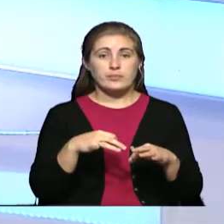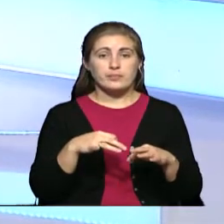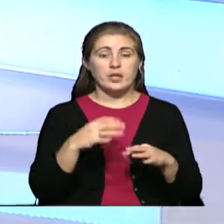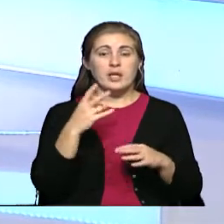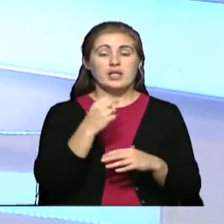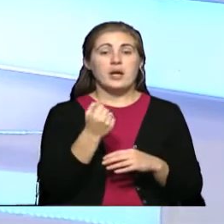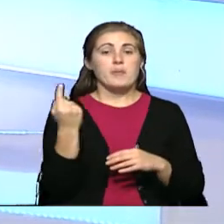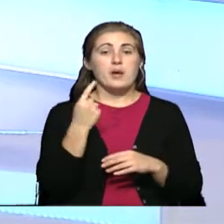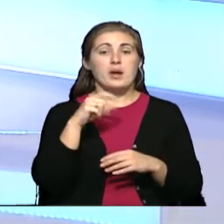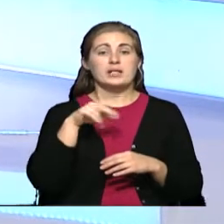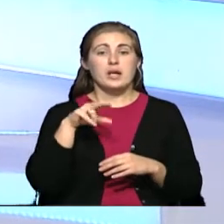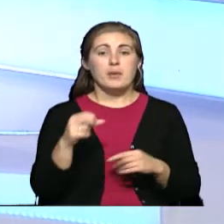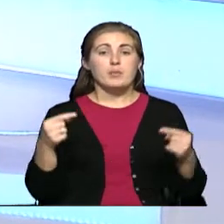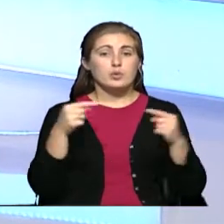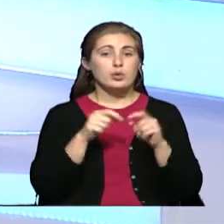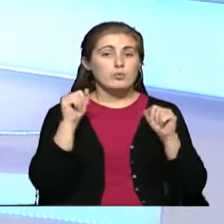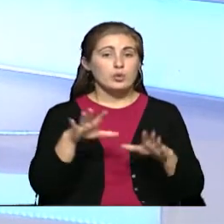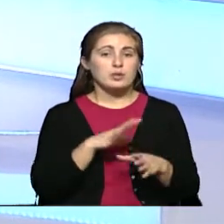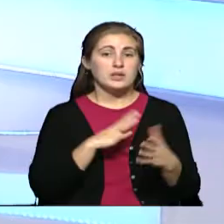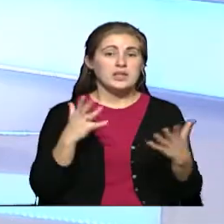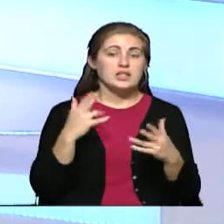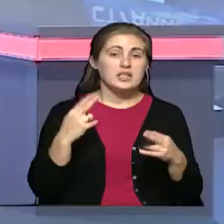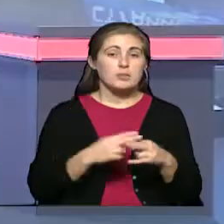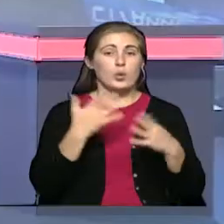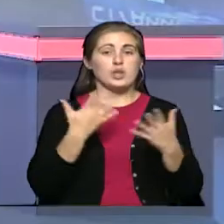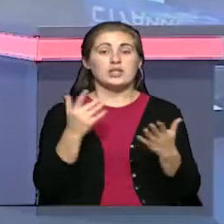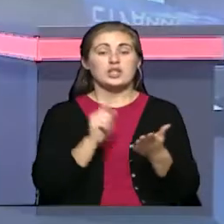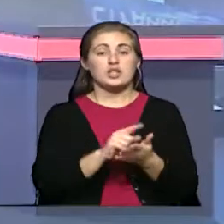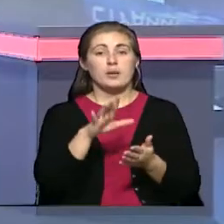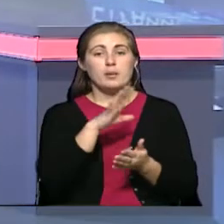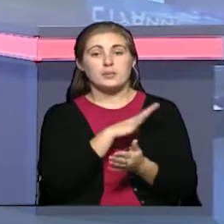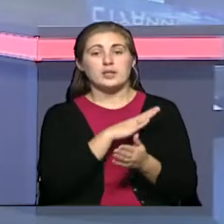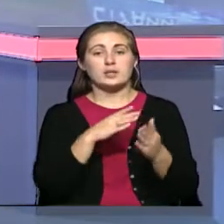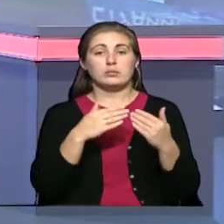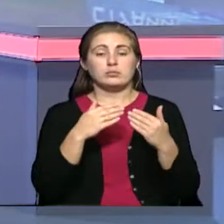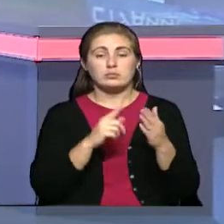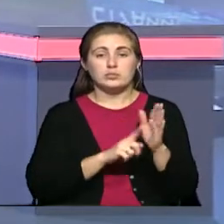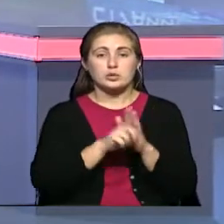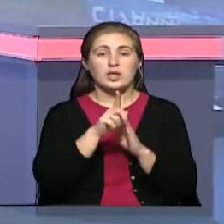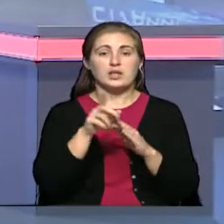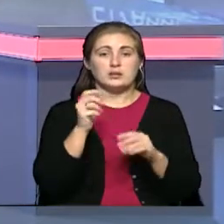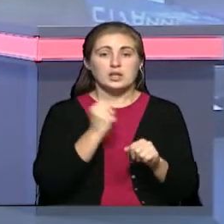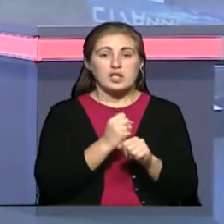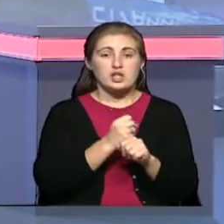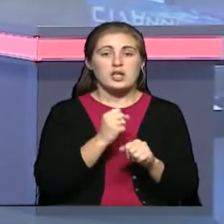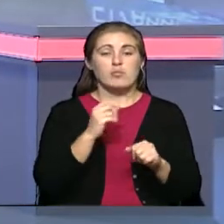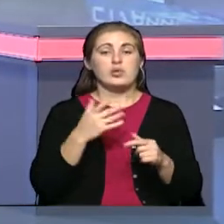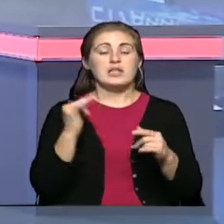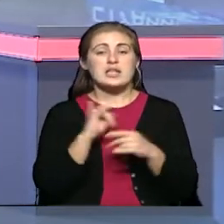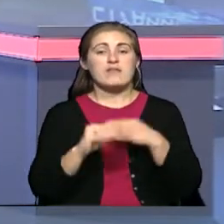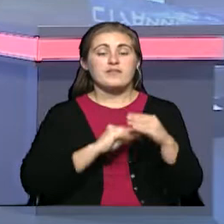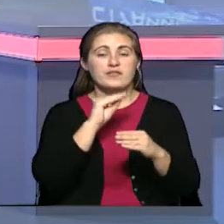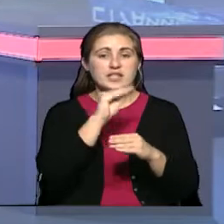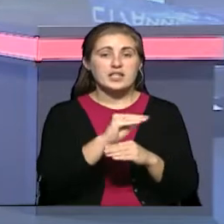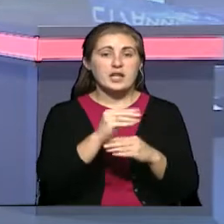на первом этапе определенные могут быть даже сбои, какие-то должны быть пусконаладочные работы, какие-то нужны будут внесены определенные